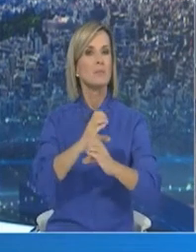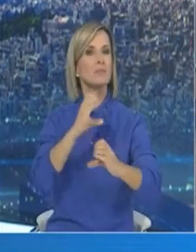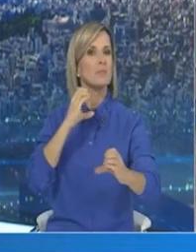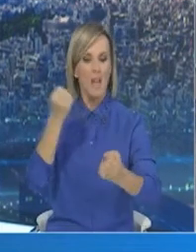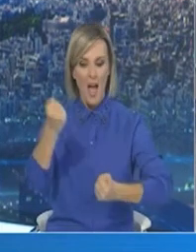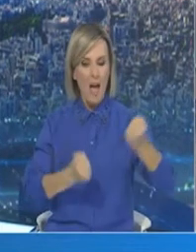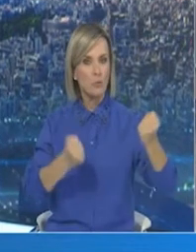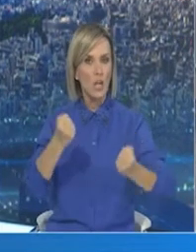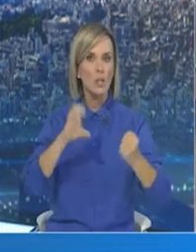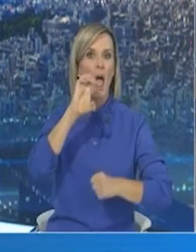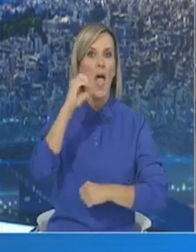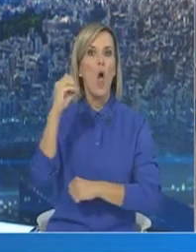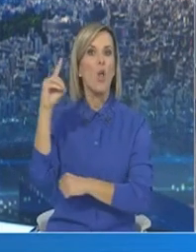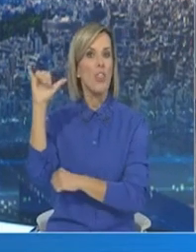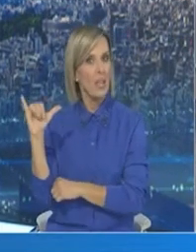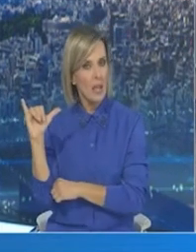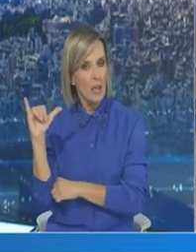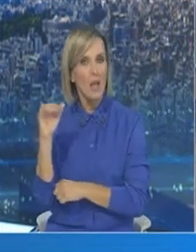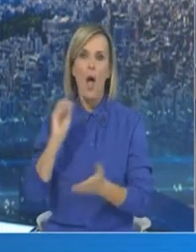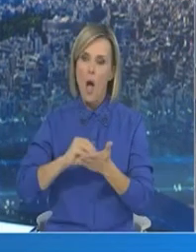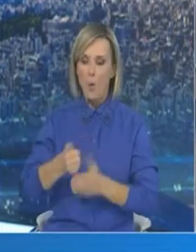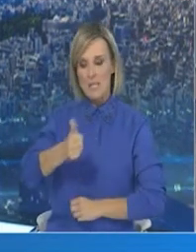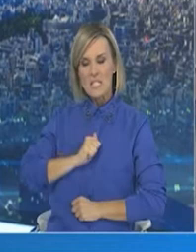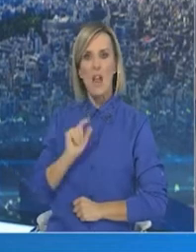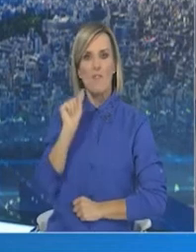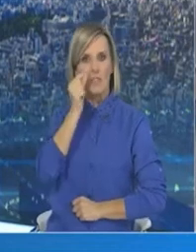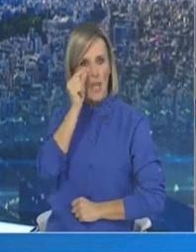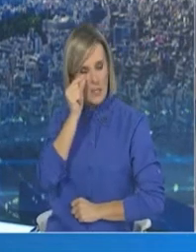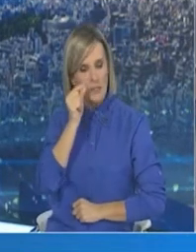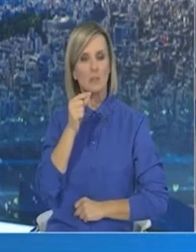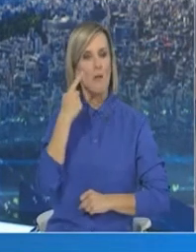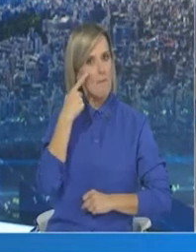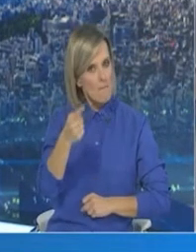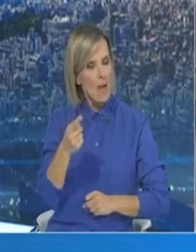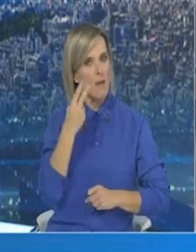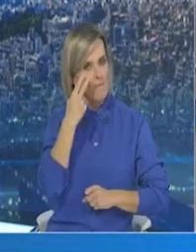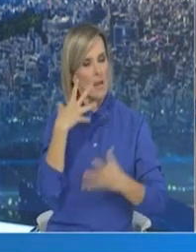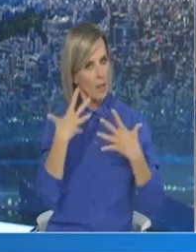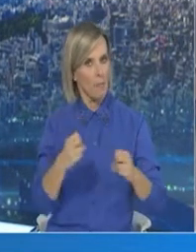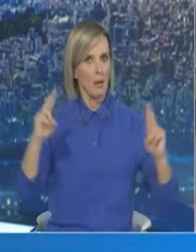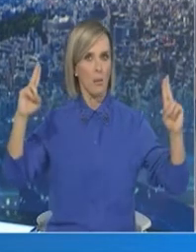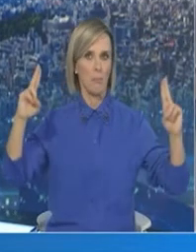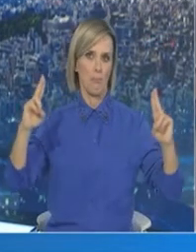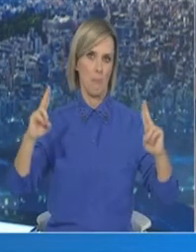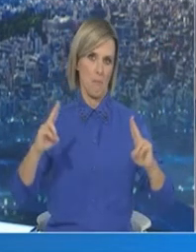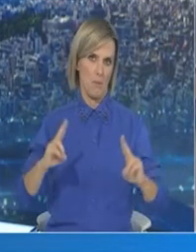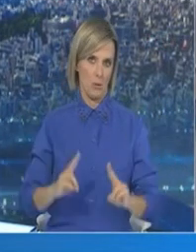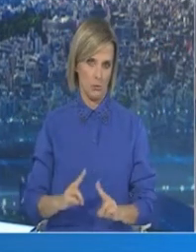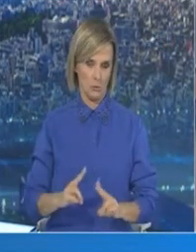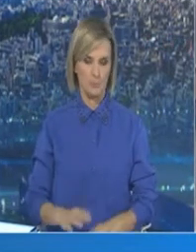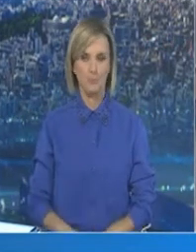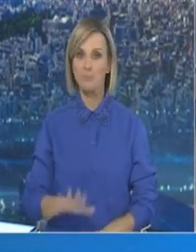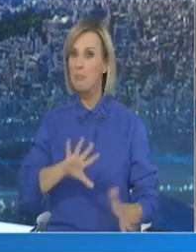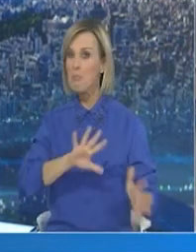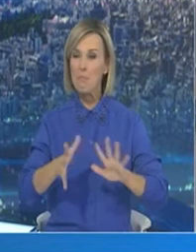ΕΟΔΗ, αλλά και στους ελέγχους που κάνουν μόνοι τους οι πολίτες μέσω των αυτοδιαγνωστικών τεστ, των self-test.